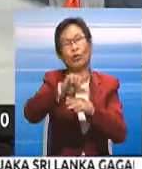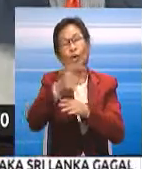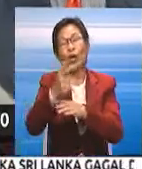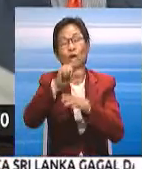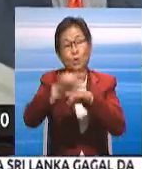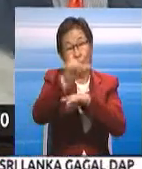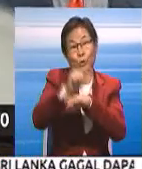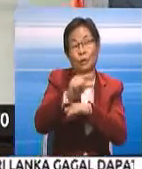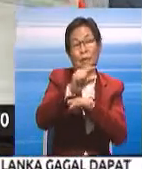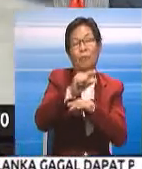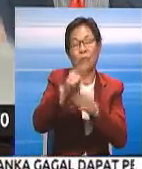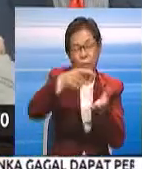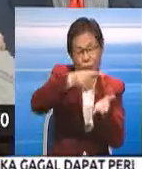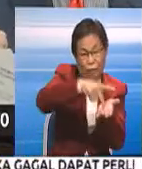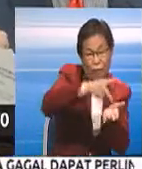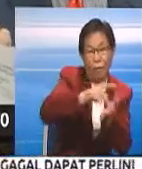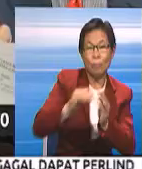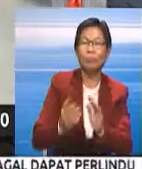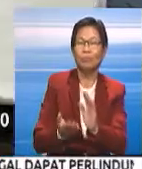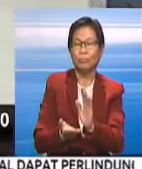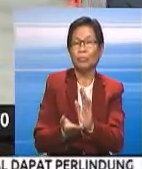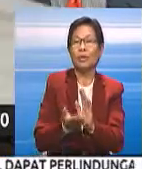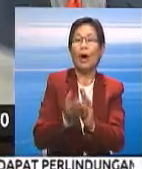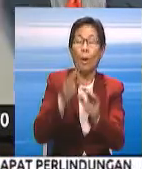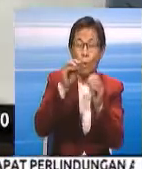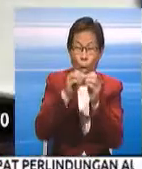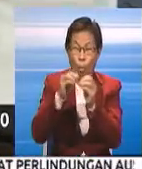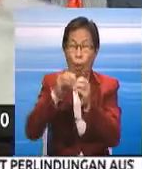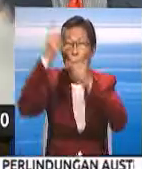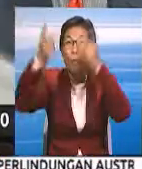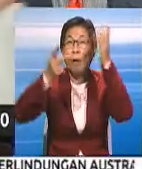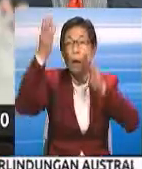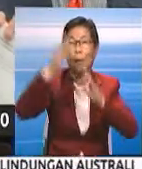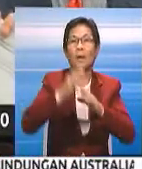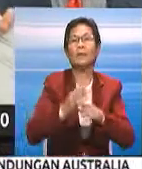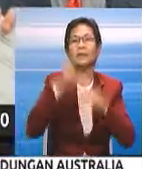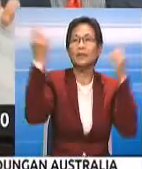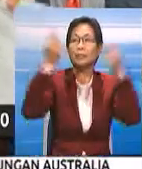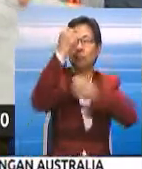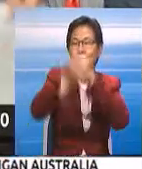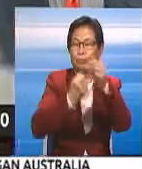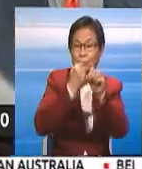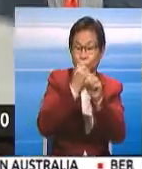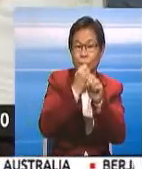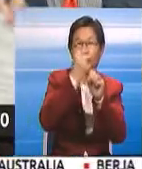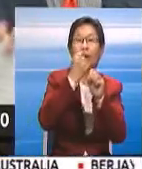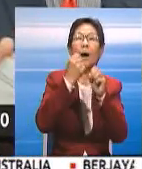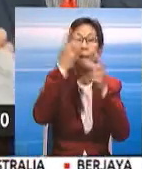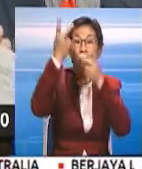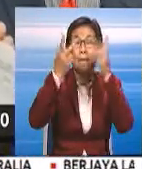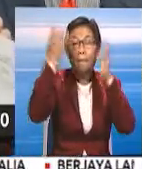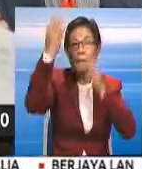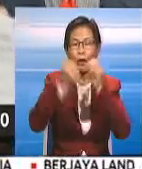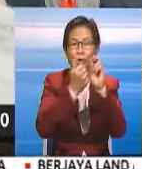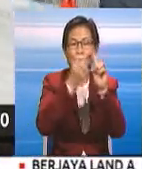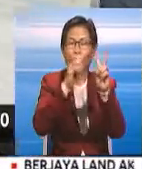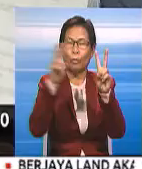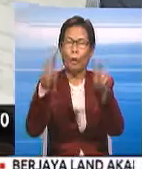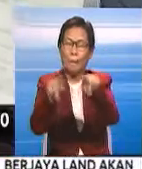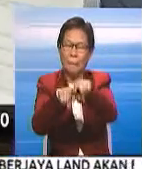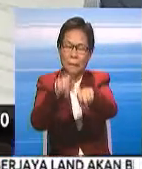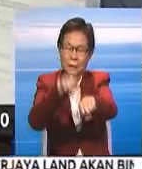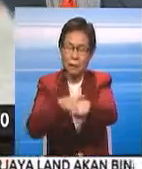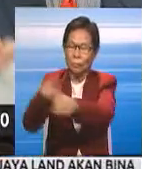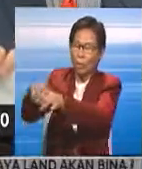dilihat dapat melonjakkan sektor pelancongan negara sempena Tahun Melawat Malaysia 2020. Pada masa sama, menarik lebih banyak